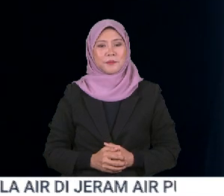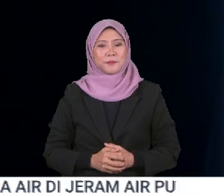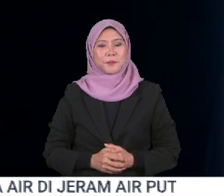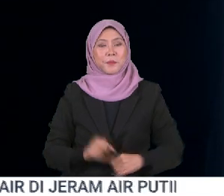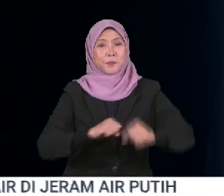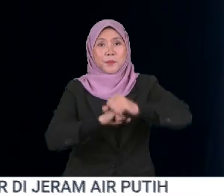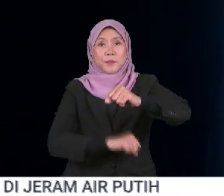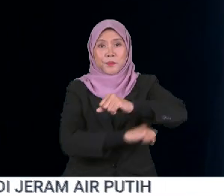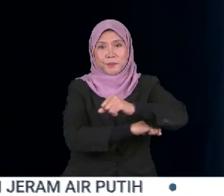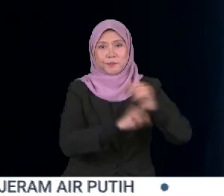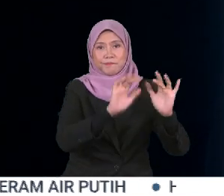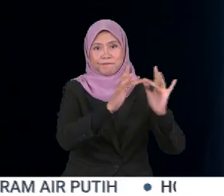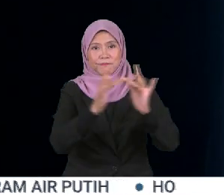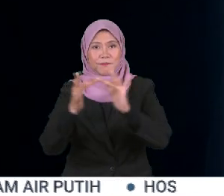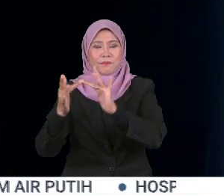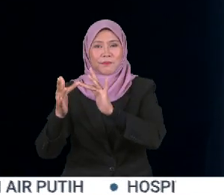Infrastruktur jalur lebar